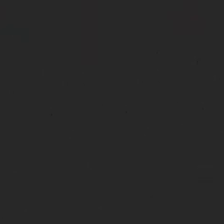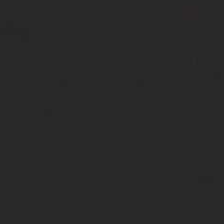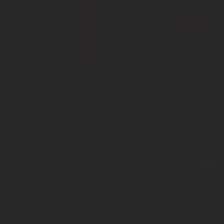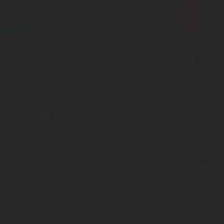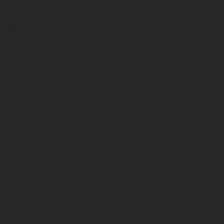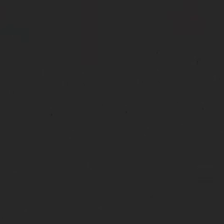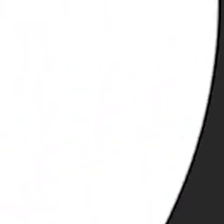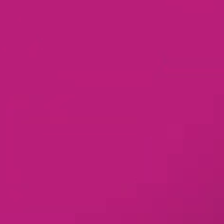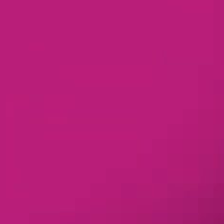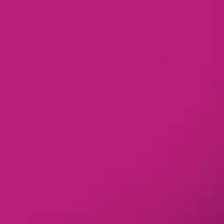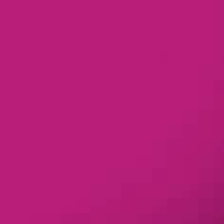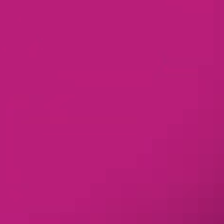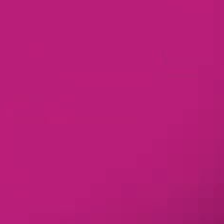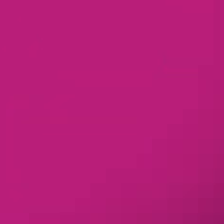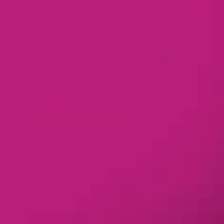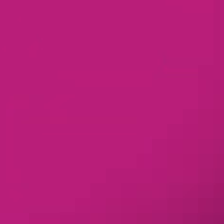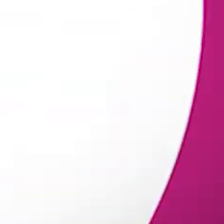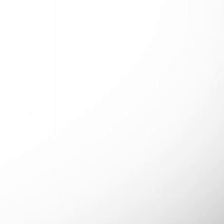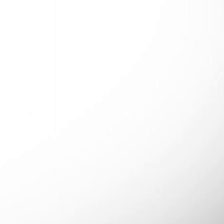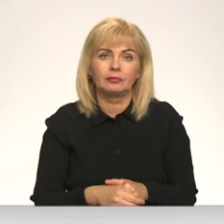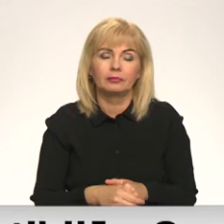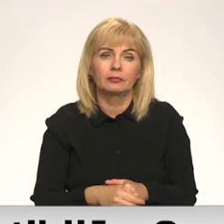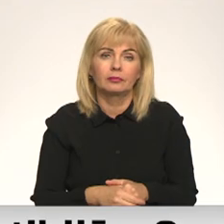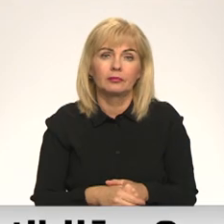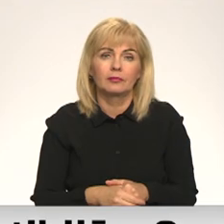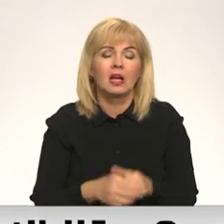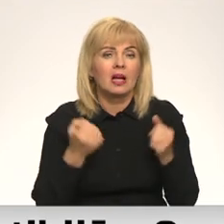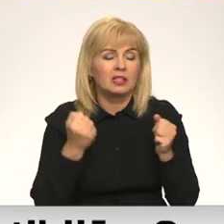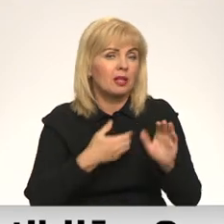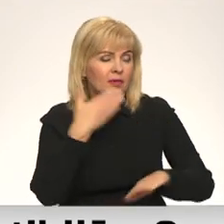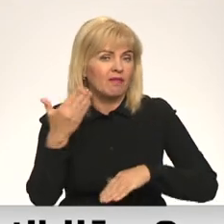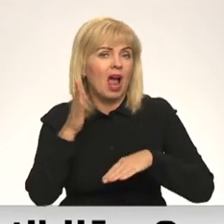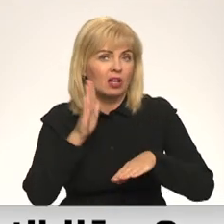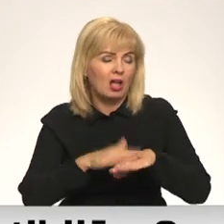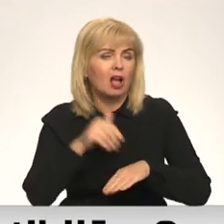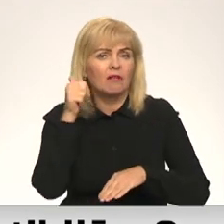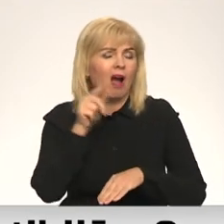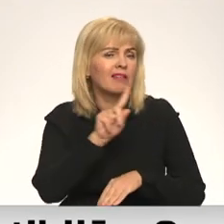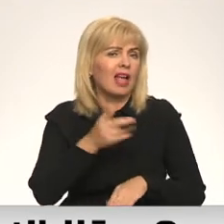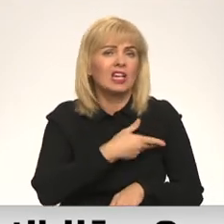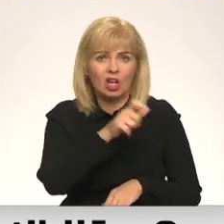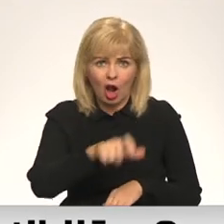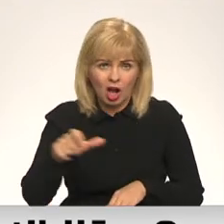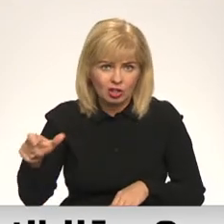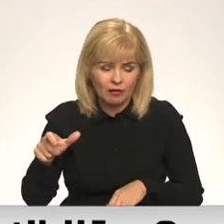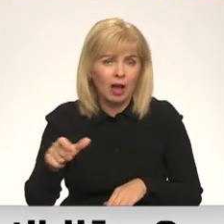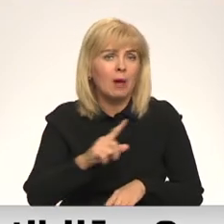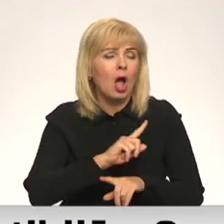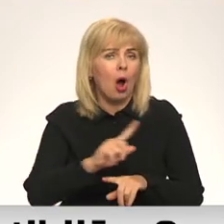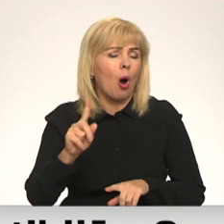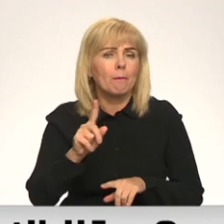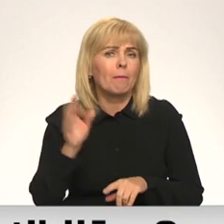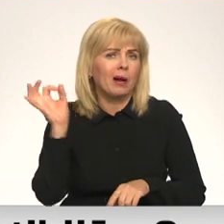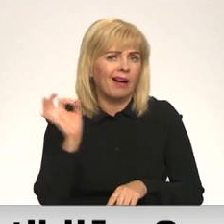Re, viss ēters ir te! Stiprā vēja dēļ vakar ne tikai iedzīvotājiem, bet arī operatīvajiem